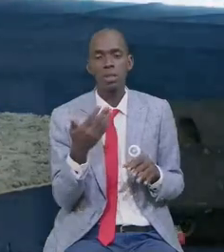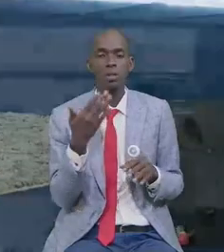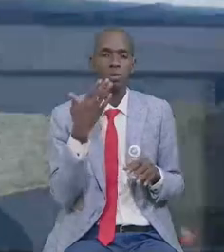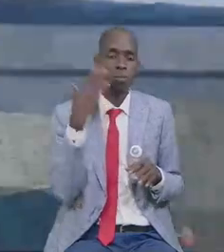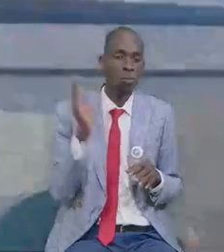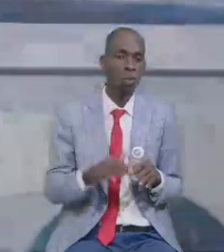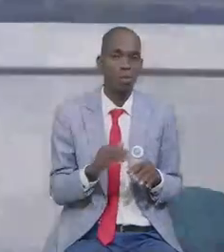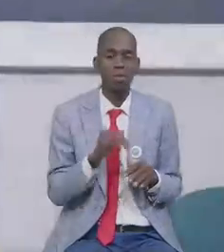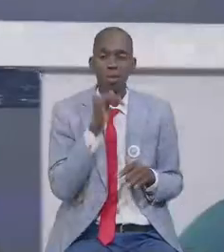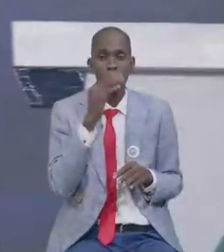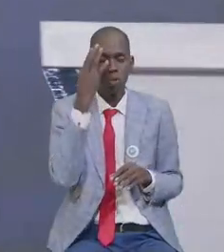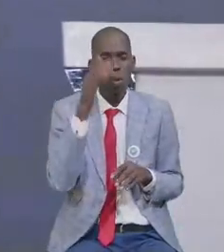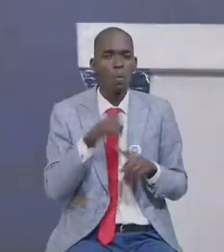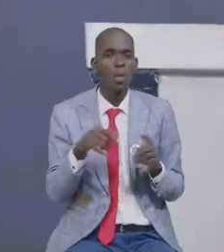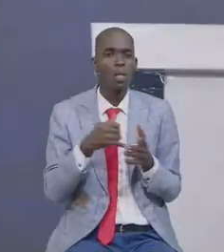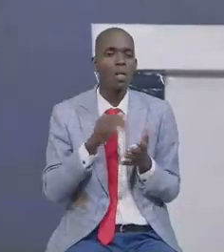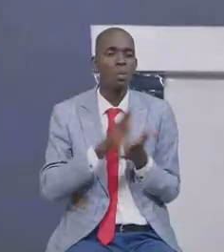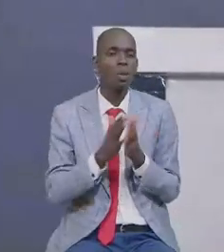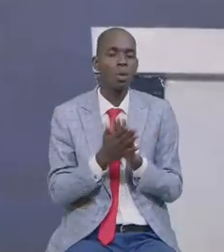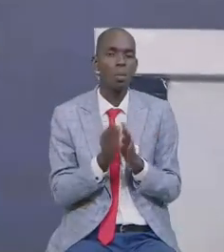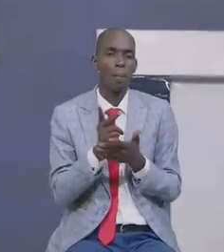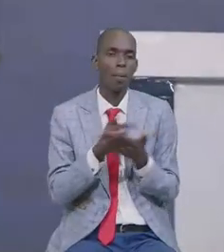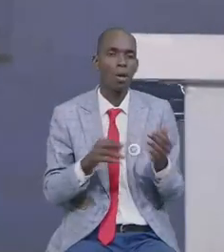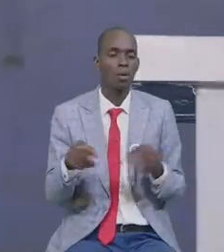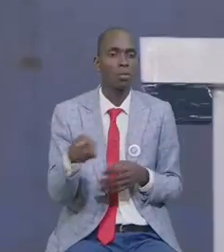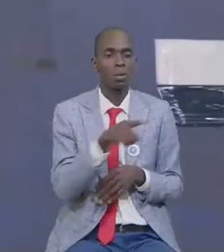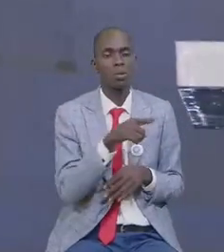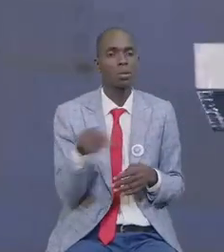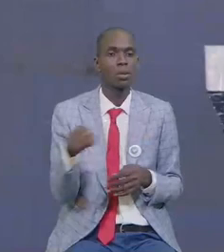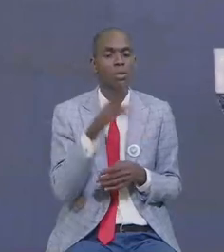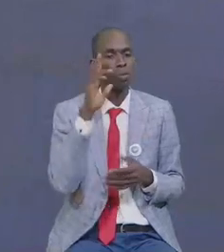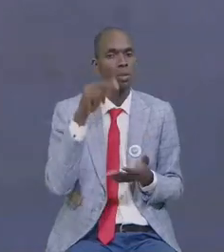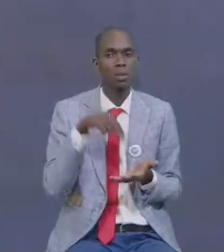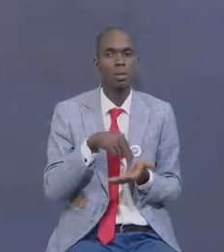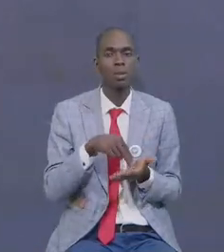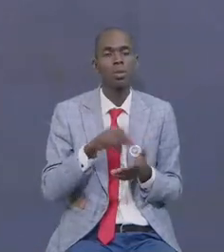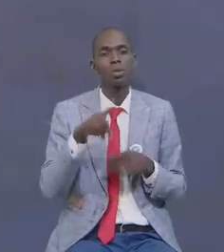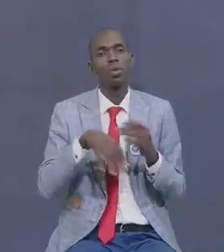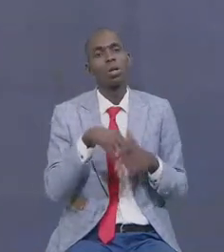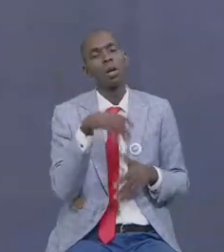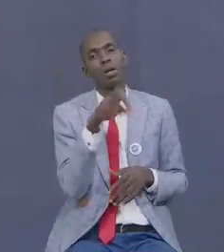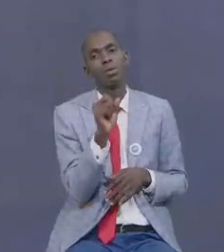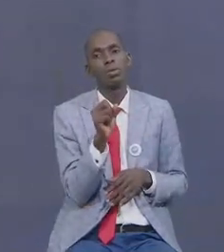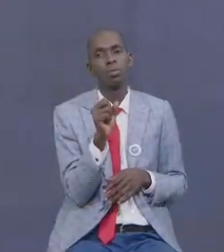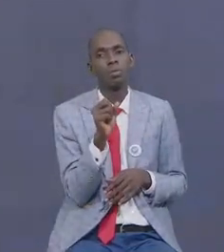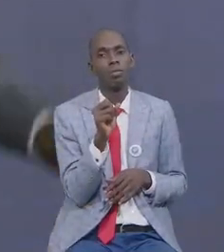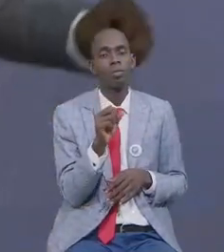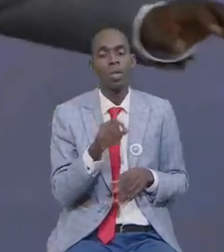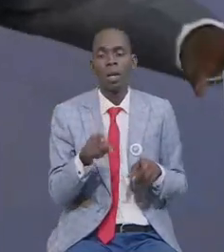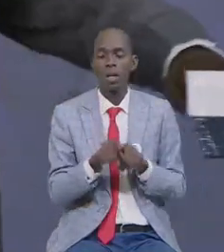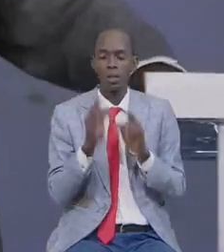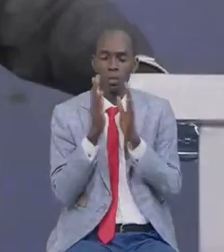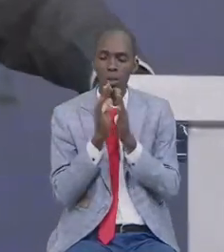C'est devenu, c'est enraciné en eux. Ils se lèvent et ils sortent pendant que la prière est en